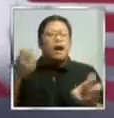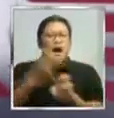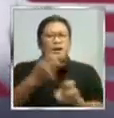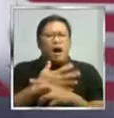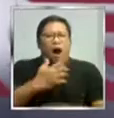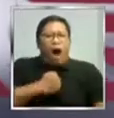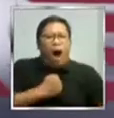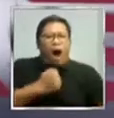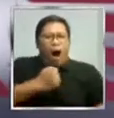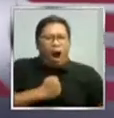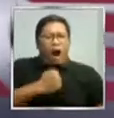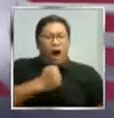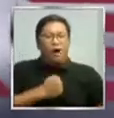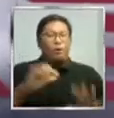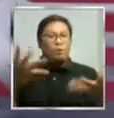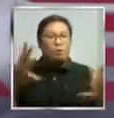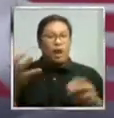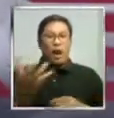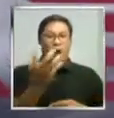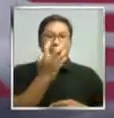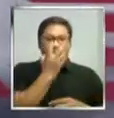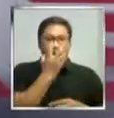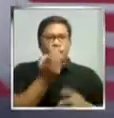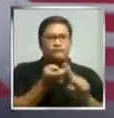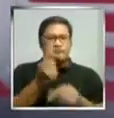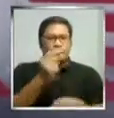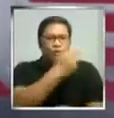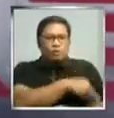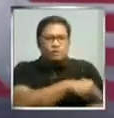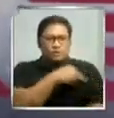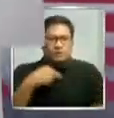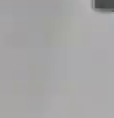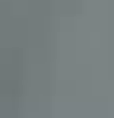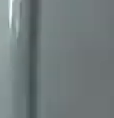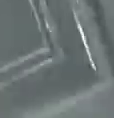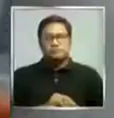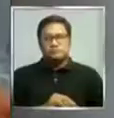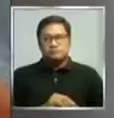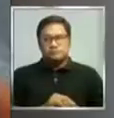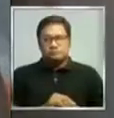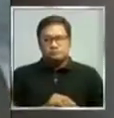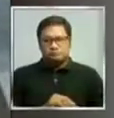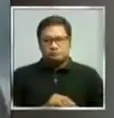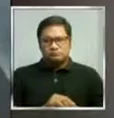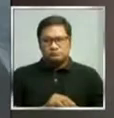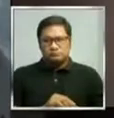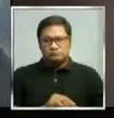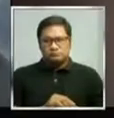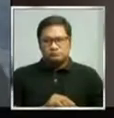daw binigyan ng oksigen ng ospital. Nakatutok si Dano Tincunco.